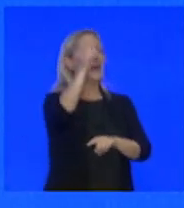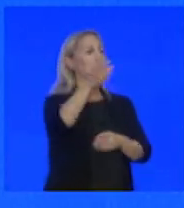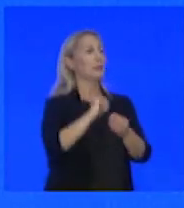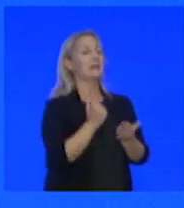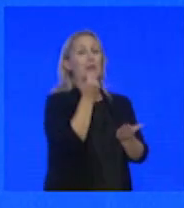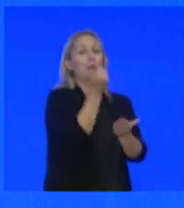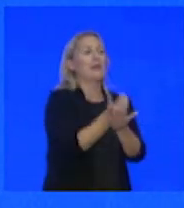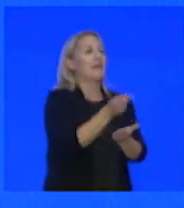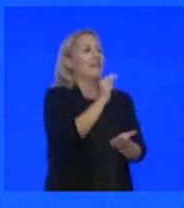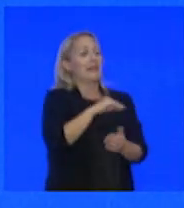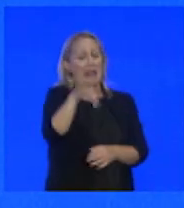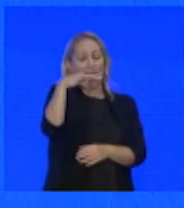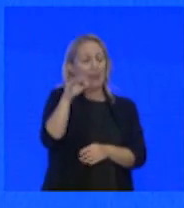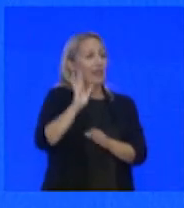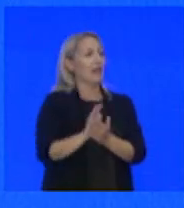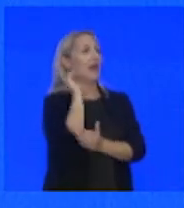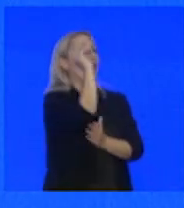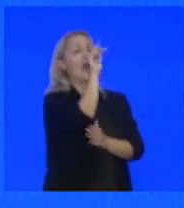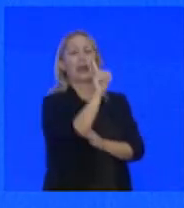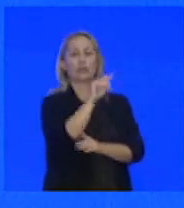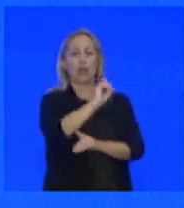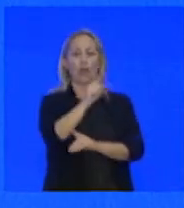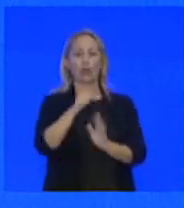ποτέ την Ελλάδα αδύναμη στη διεθνή σκακέρα.